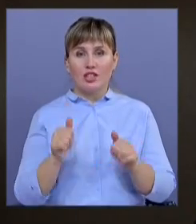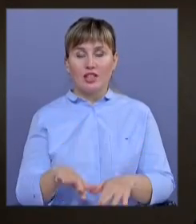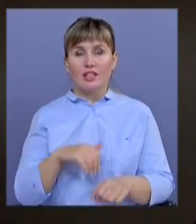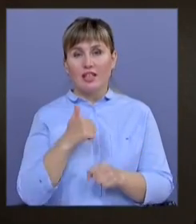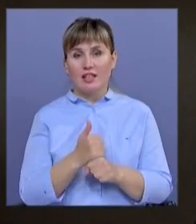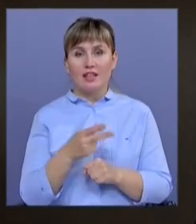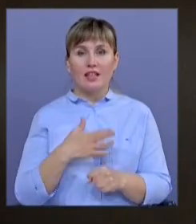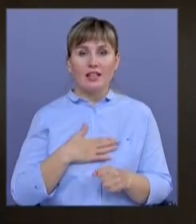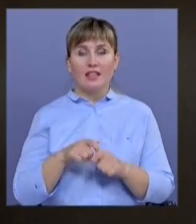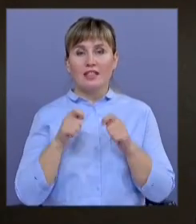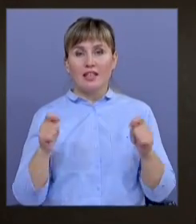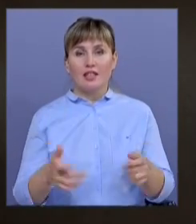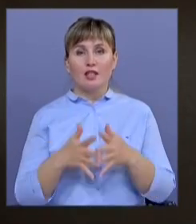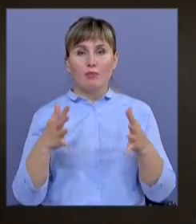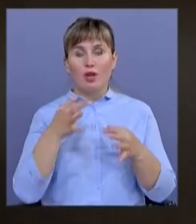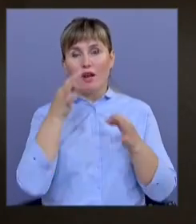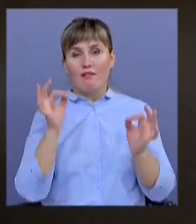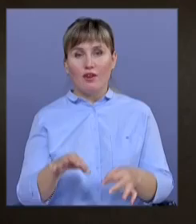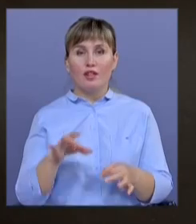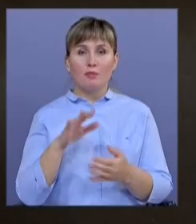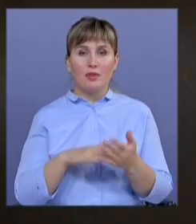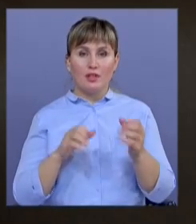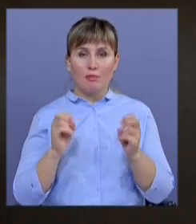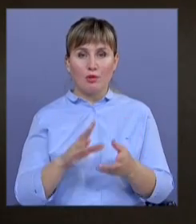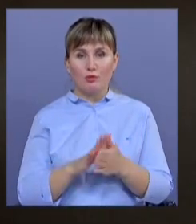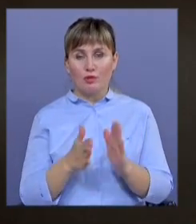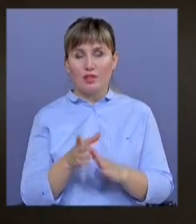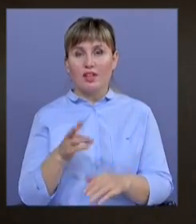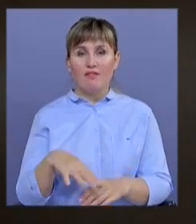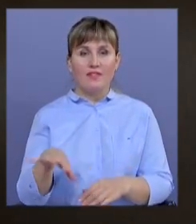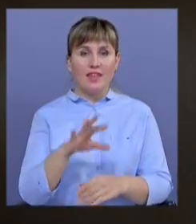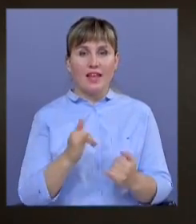решения. Главное для нас создать наиболее комфортные и безопасные условия для всех гостей.